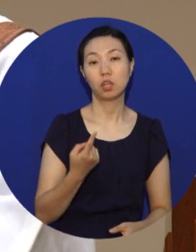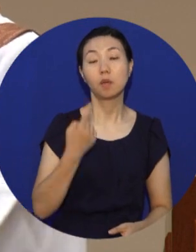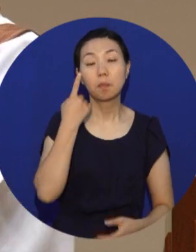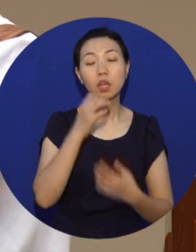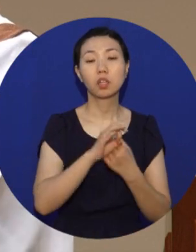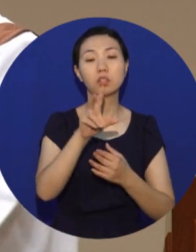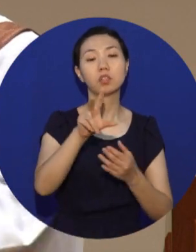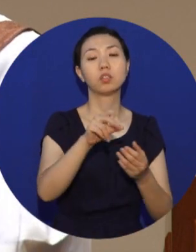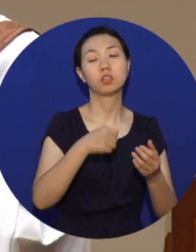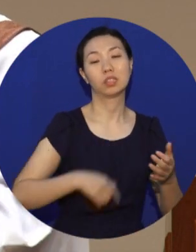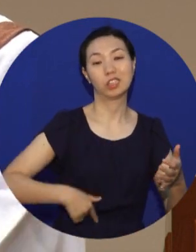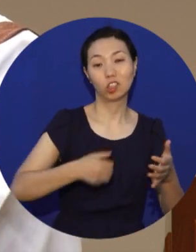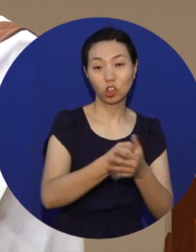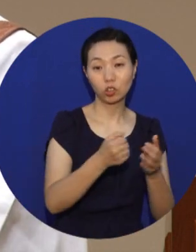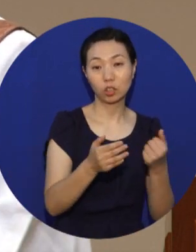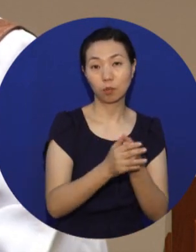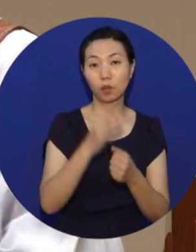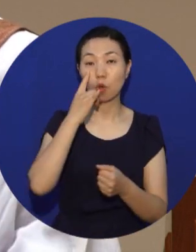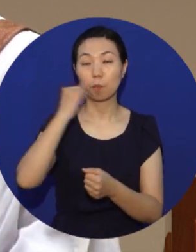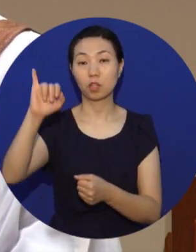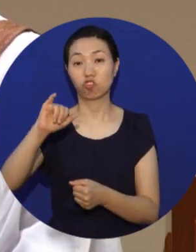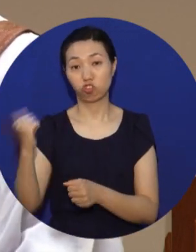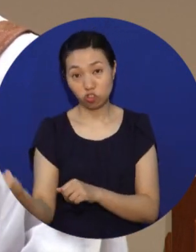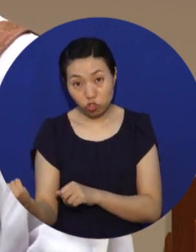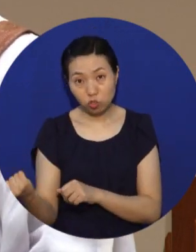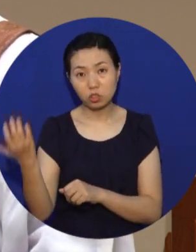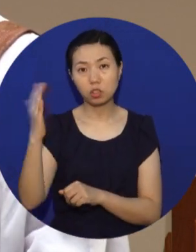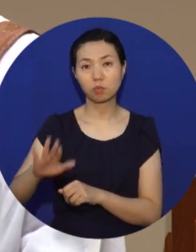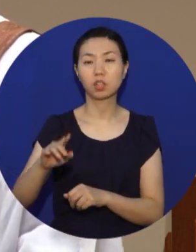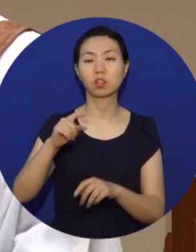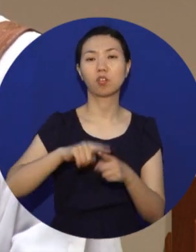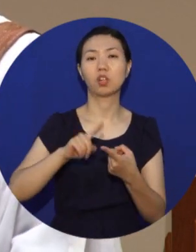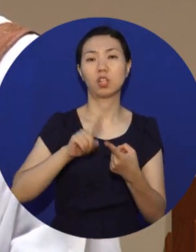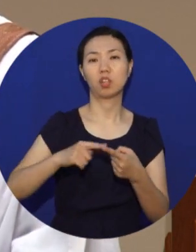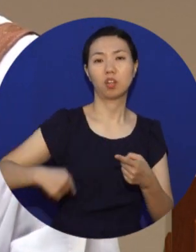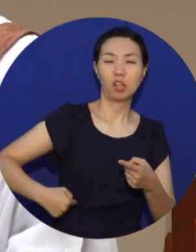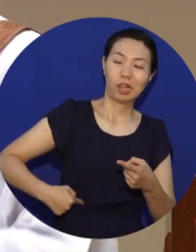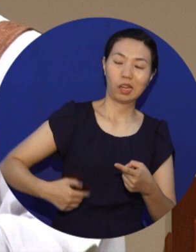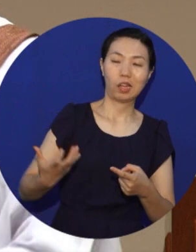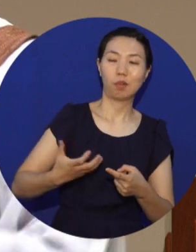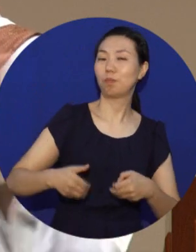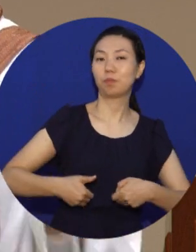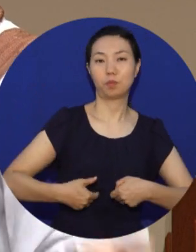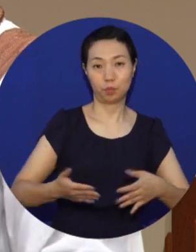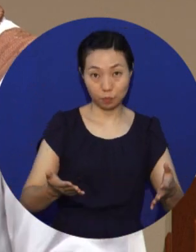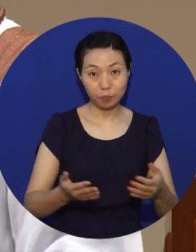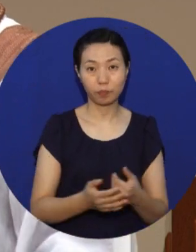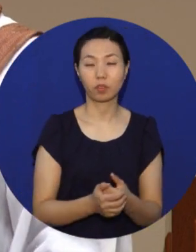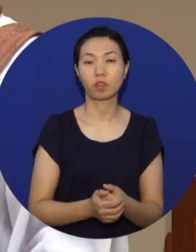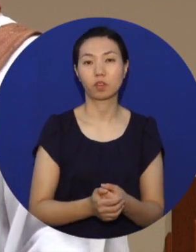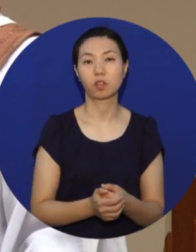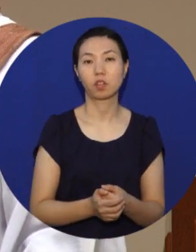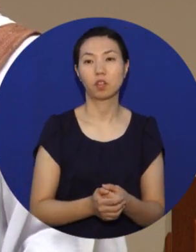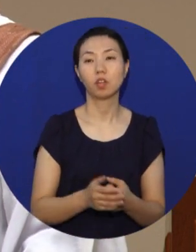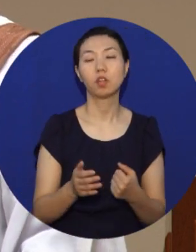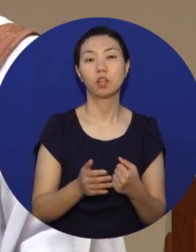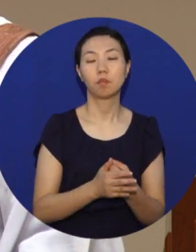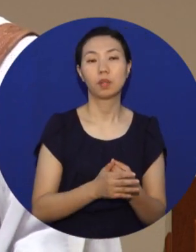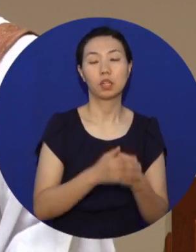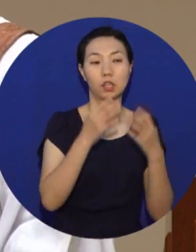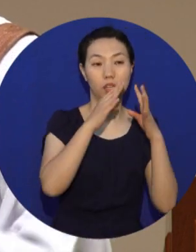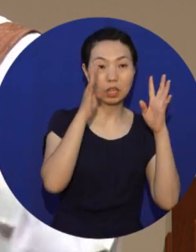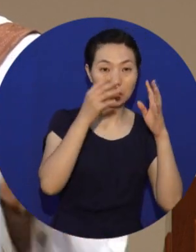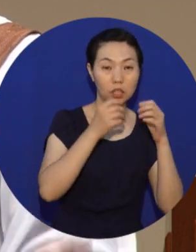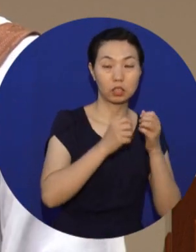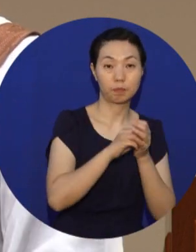돌아가신다 하더라도 자기가 양심의 가책을 느낄 필요는 없다. 그러니까 이 말씀을 드려도 괜찮다 이 말이야.